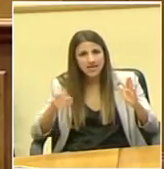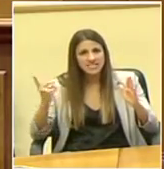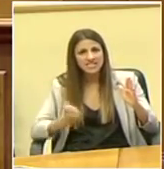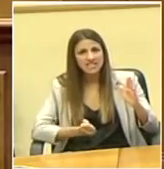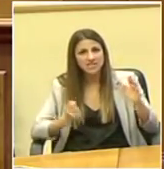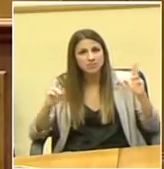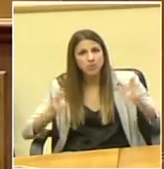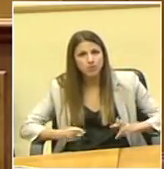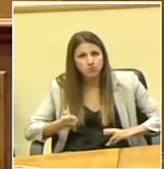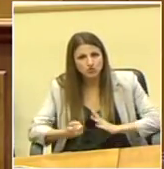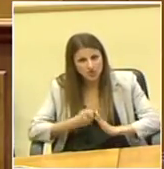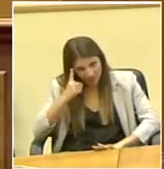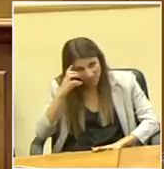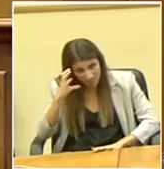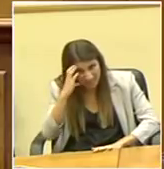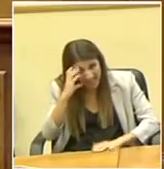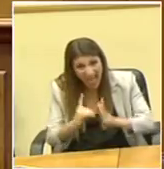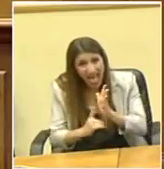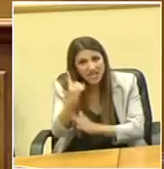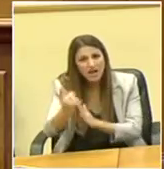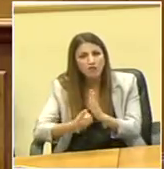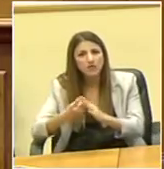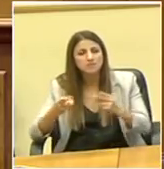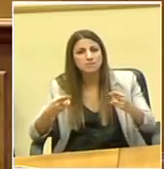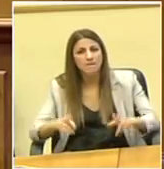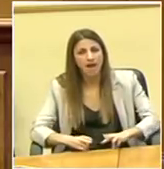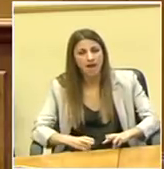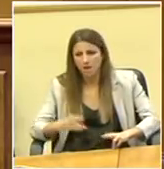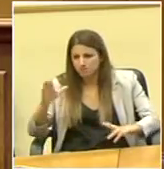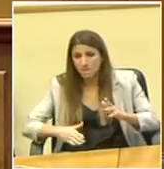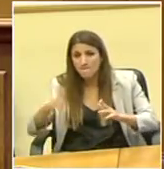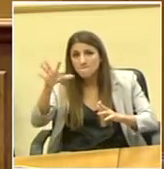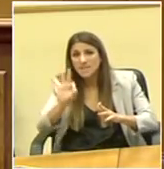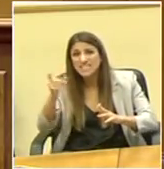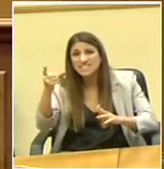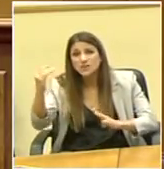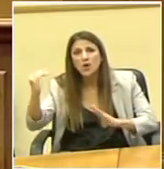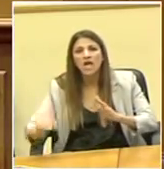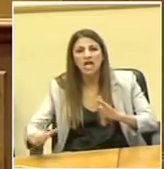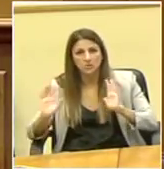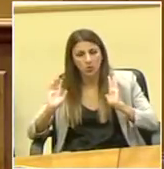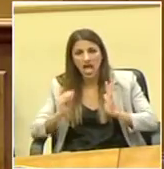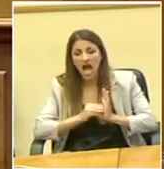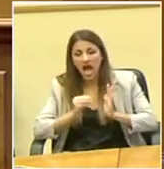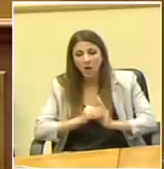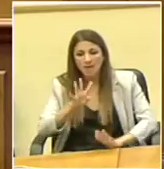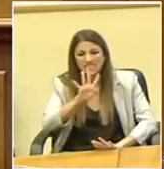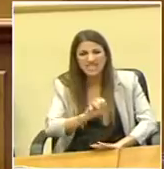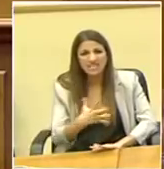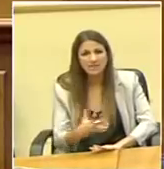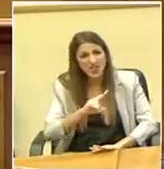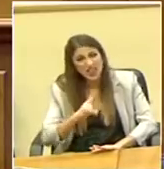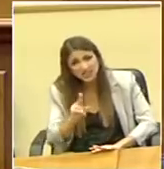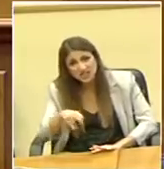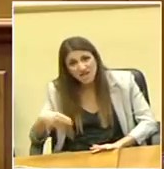φορές. Ισχύει ή δεν ισχύει ότι σκόψατε μέχρι 50%. Ισχύει ή δεν ισχύει ότι ήταν 45 δις.